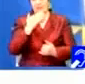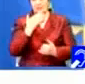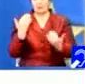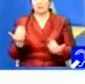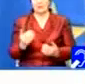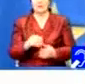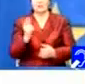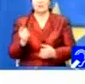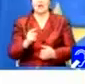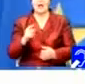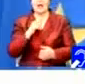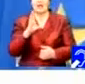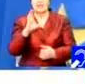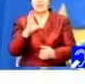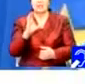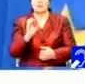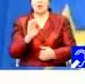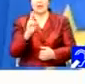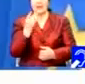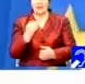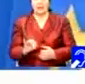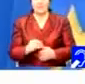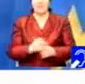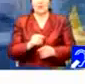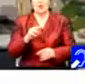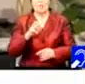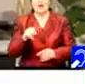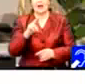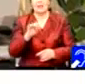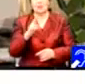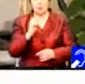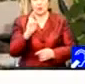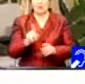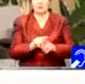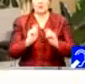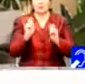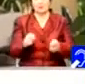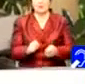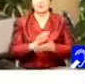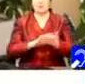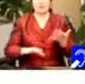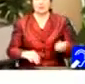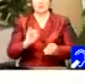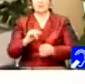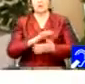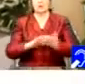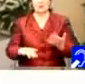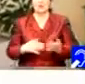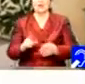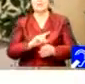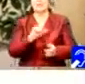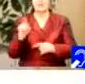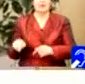cinstea soacrei. Și președintele raionului Sângerei, Vasile Maranduc, și-a depus cererea de demisie și în continuare va face